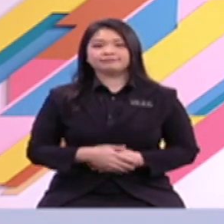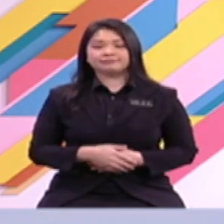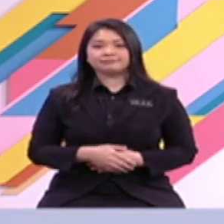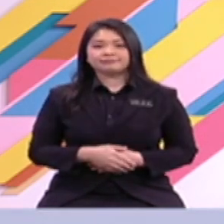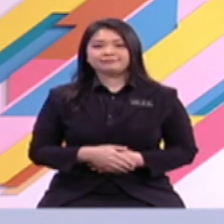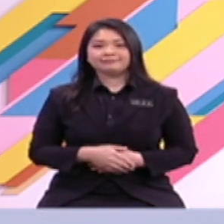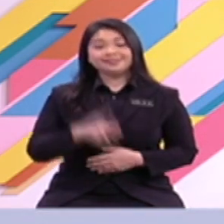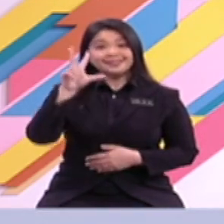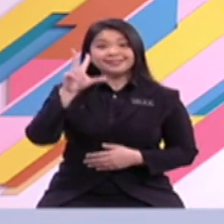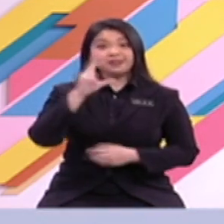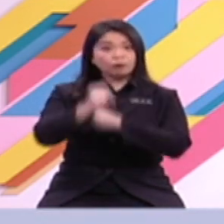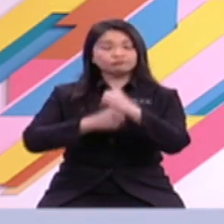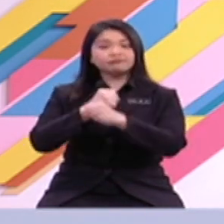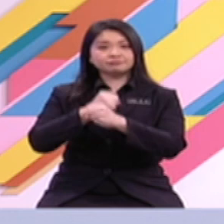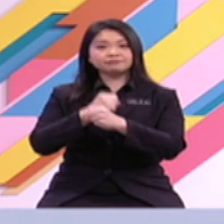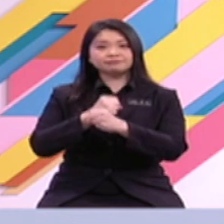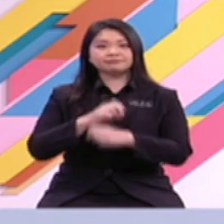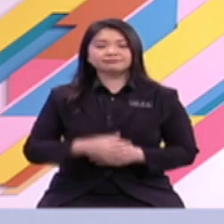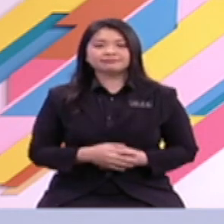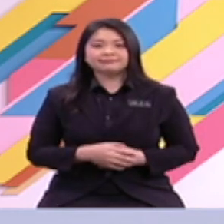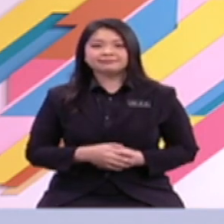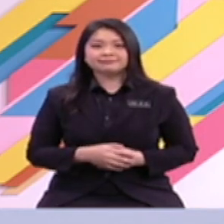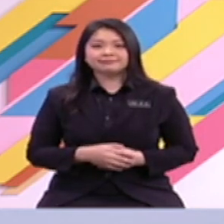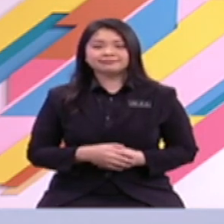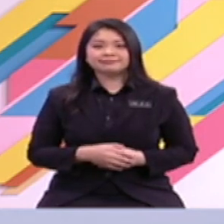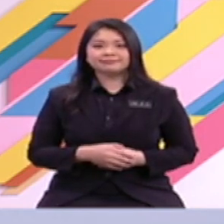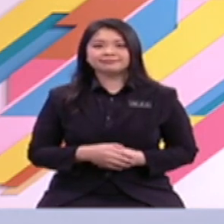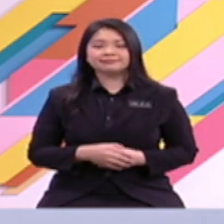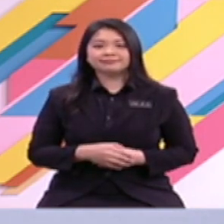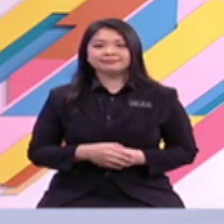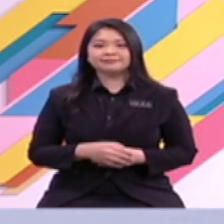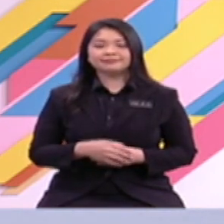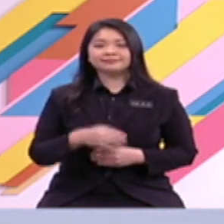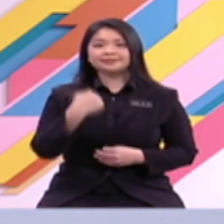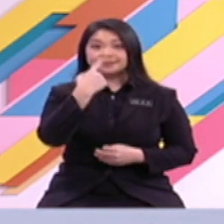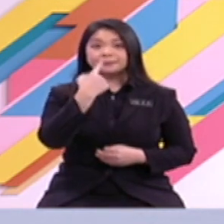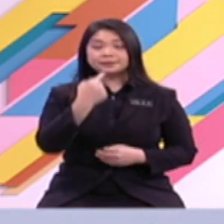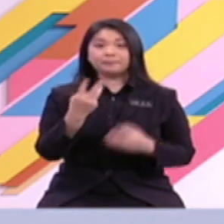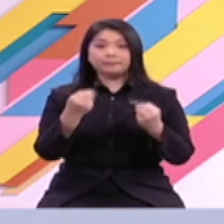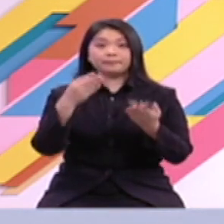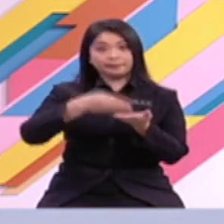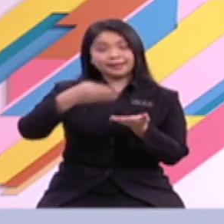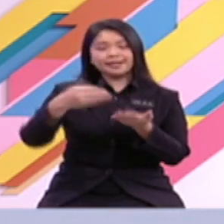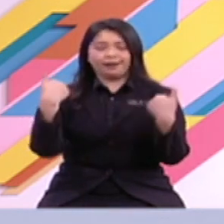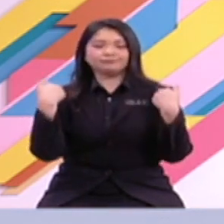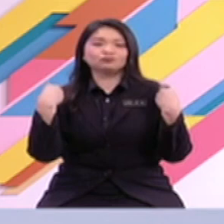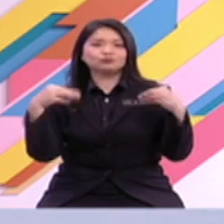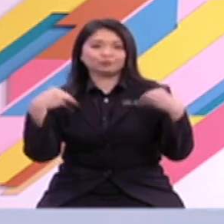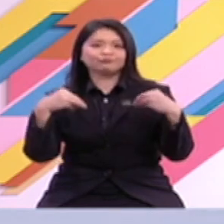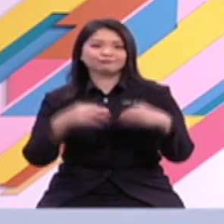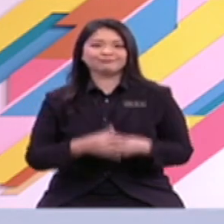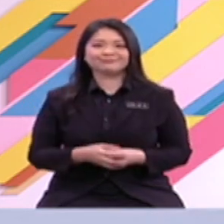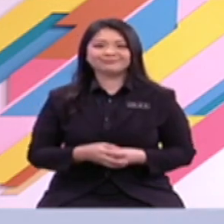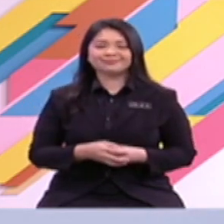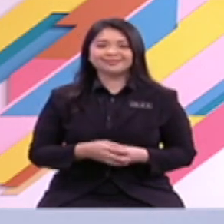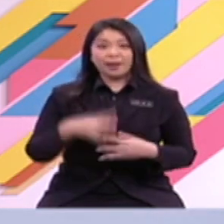Iyo Pondok itu Saya beli ada kita ada jualan uh